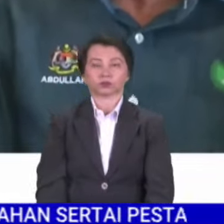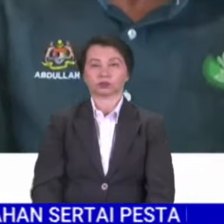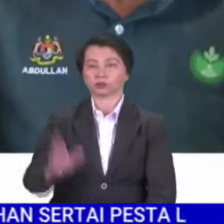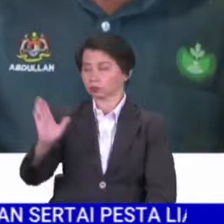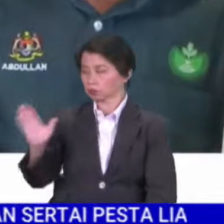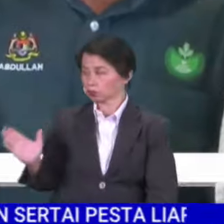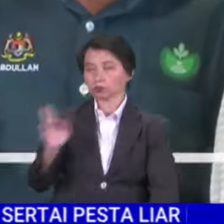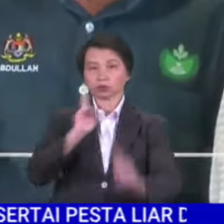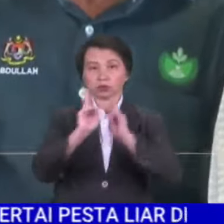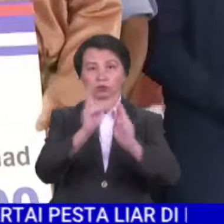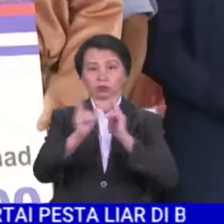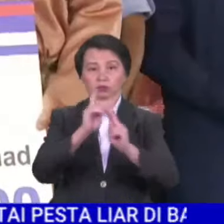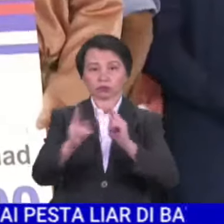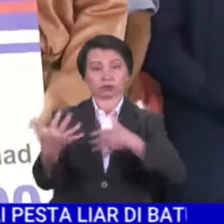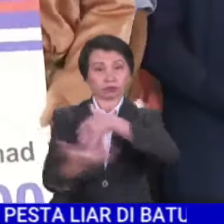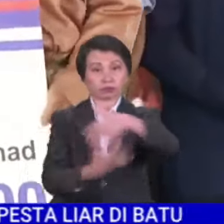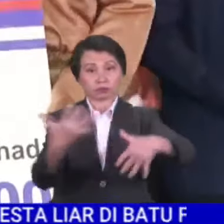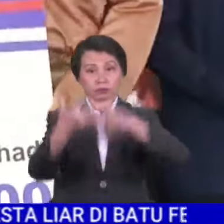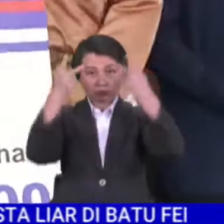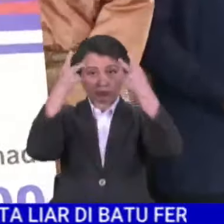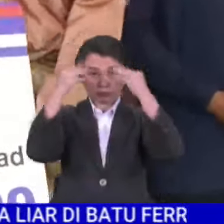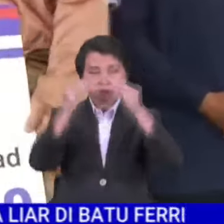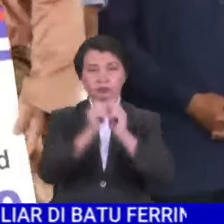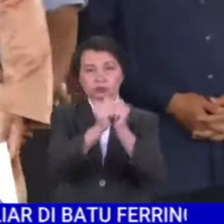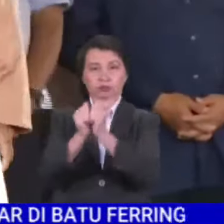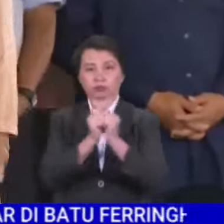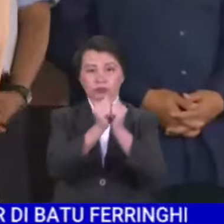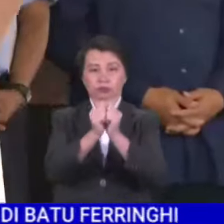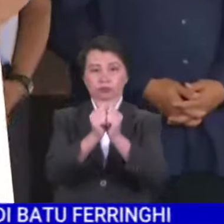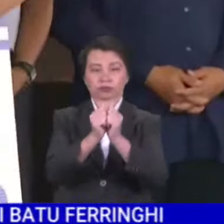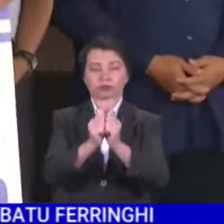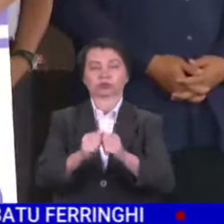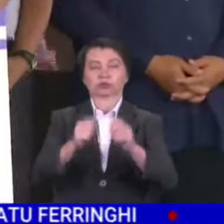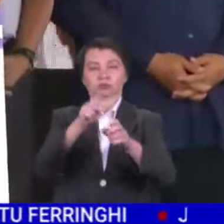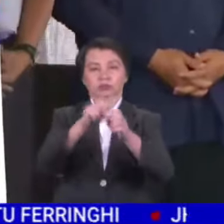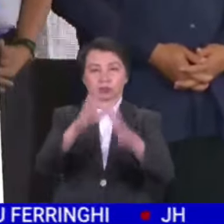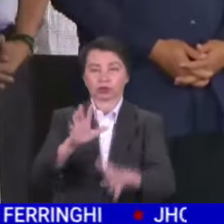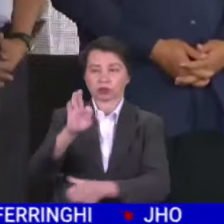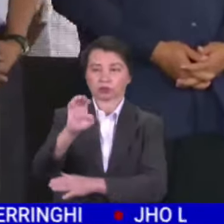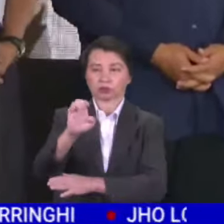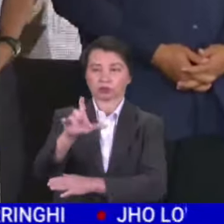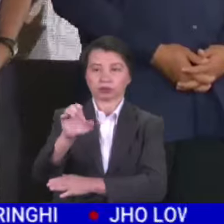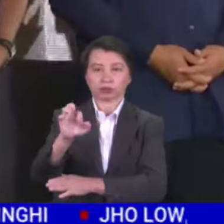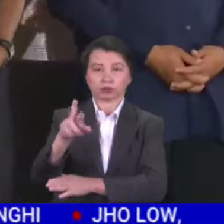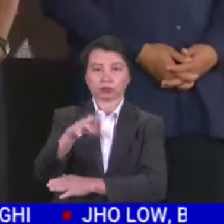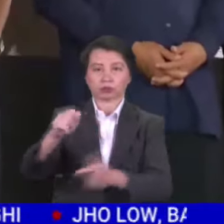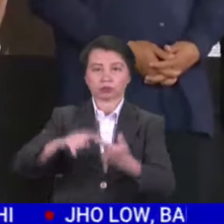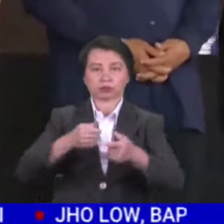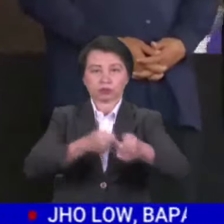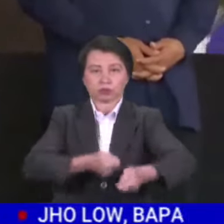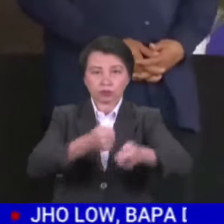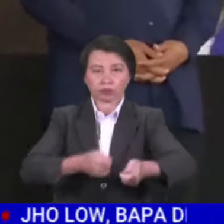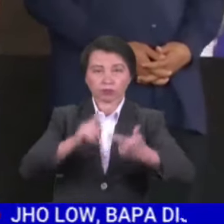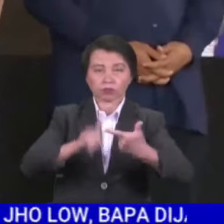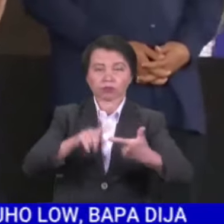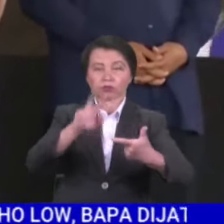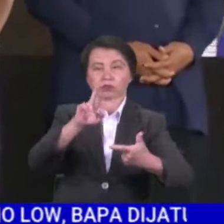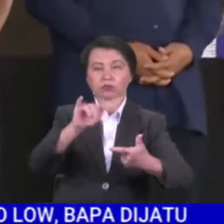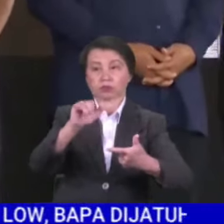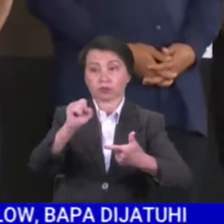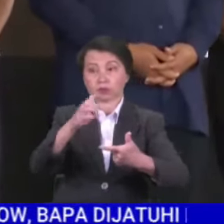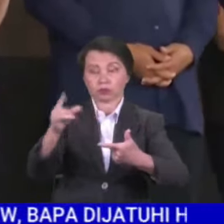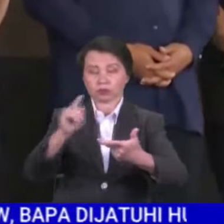Beliau berucap merasmikan ramah mesra Perdana Menteri bersama peserta Velcra, pihak berkuasa kemajuan pekebun kecil perusahaan Getah